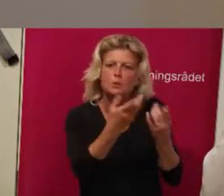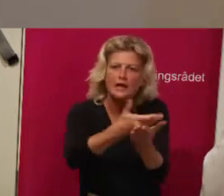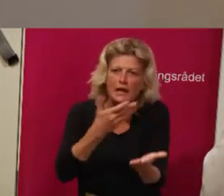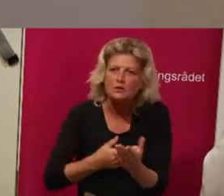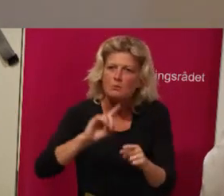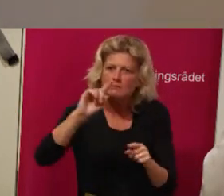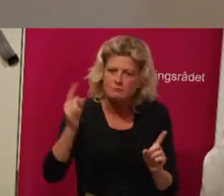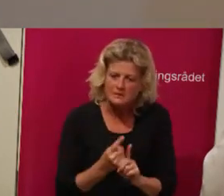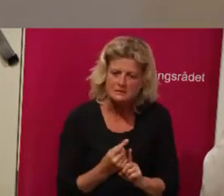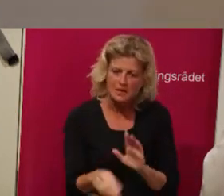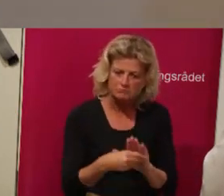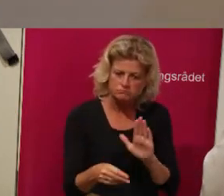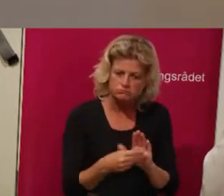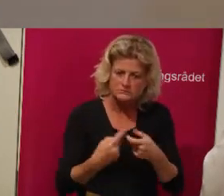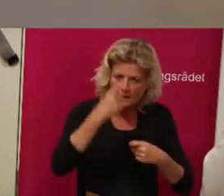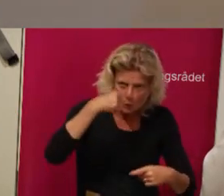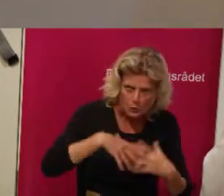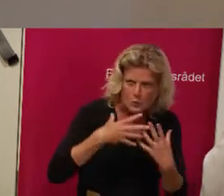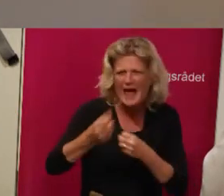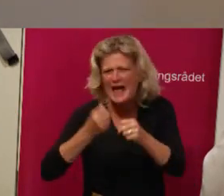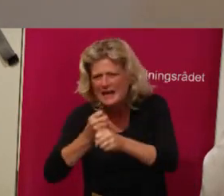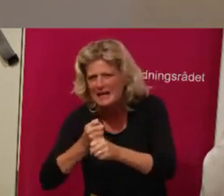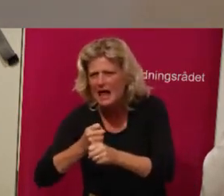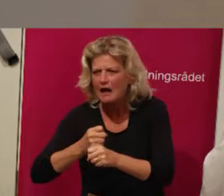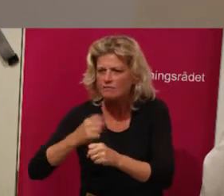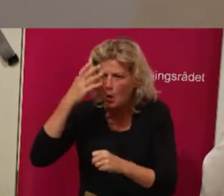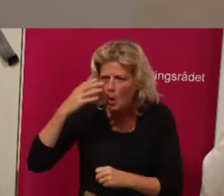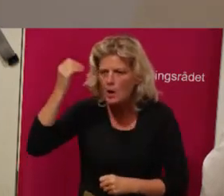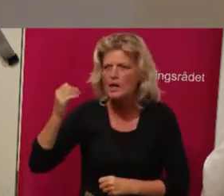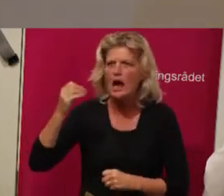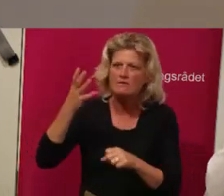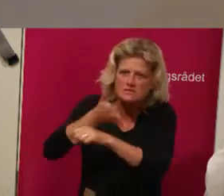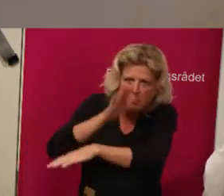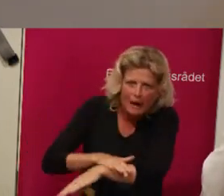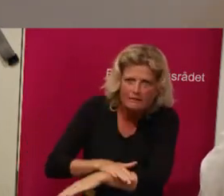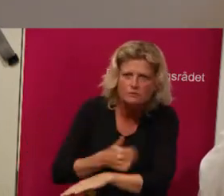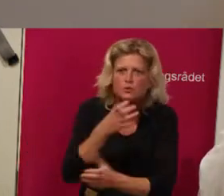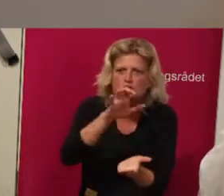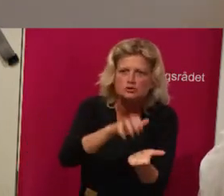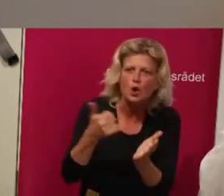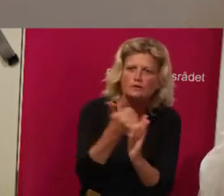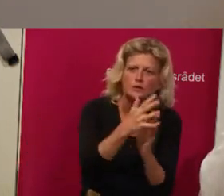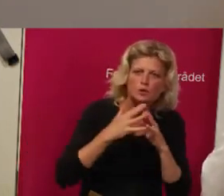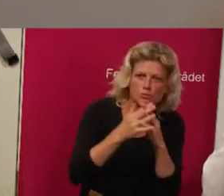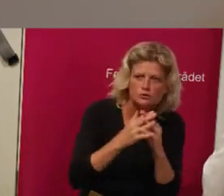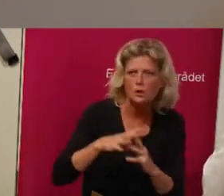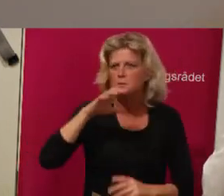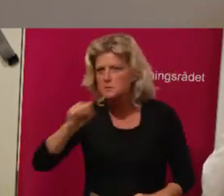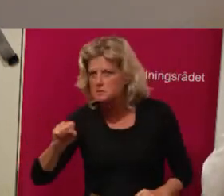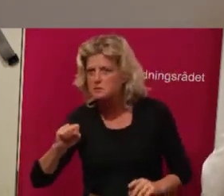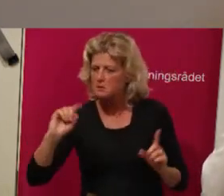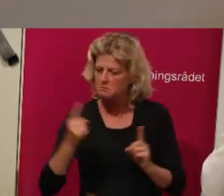kraftigt i kulturbudgeten. England, Holland, Spanien, vissa stater i USA, Ryssland, Östeuropa.